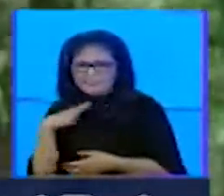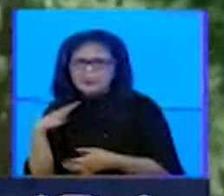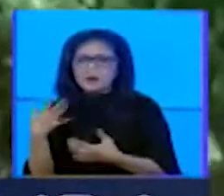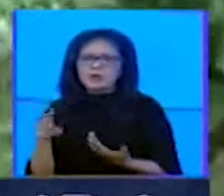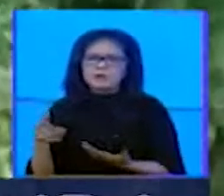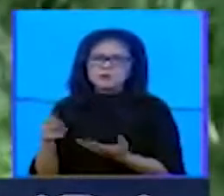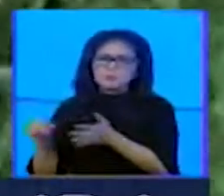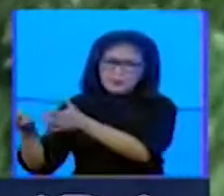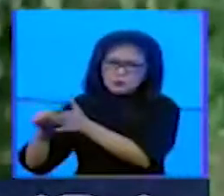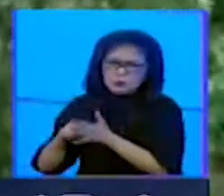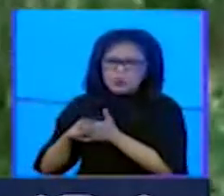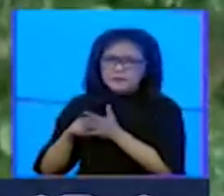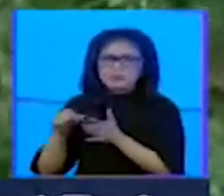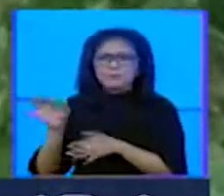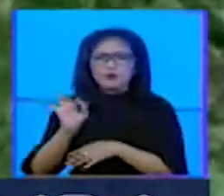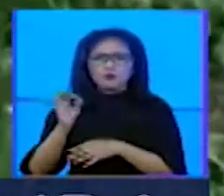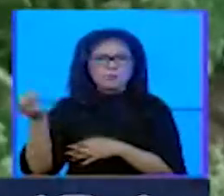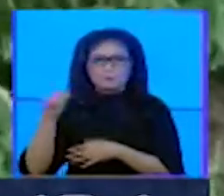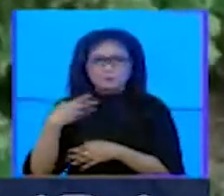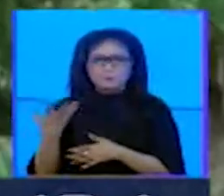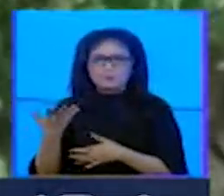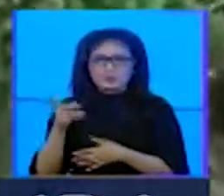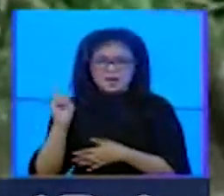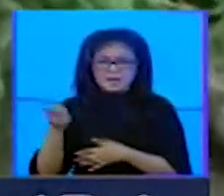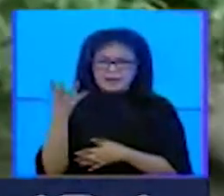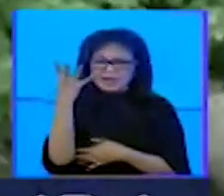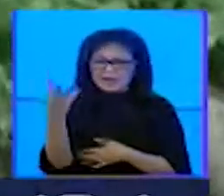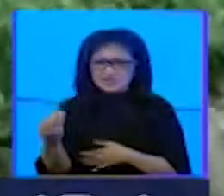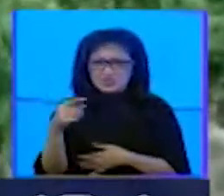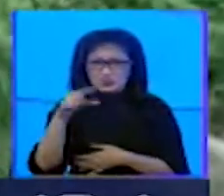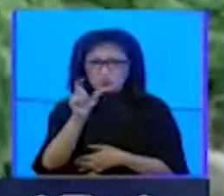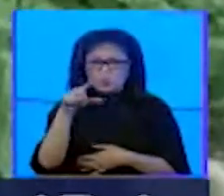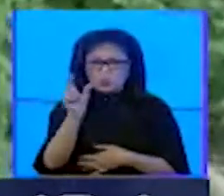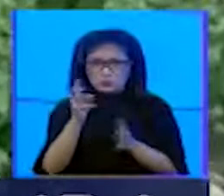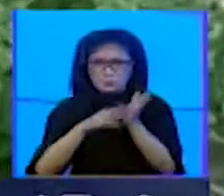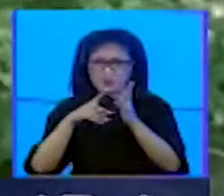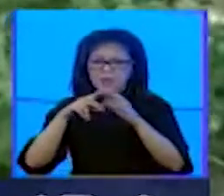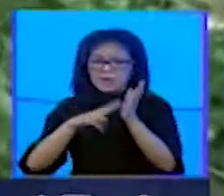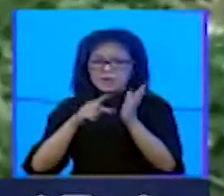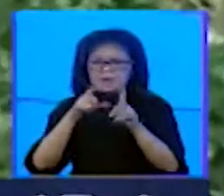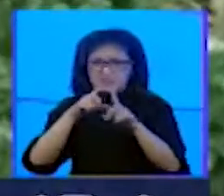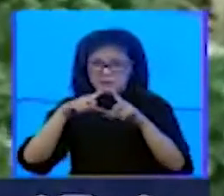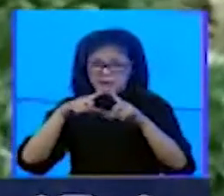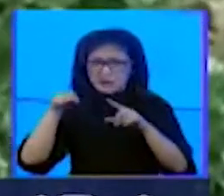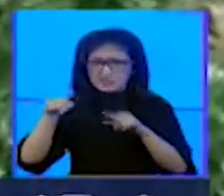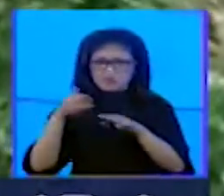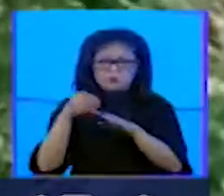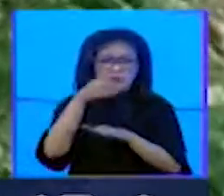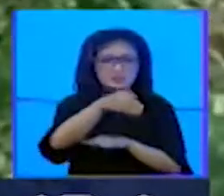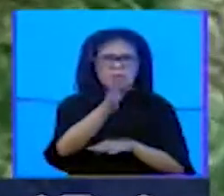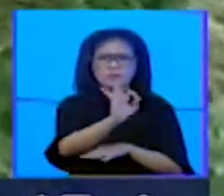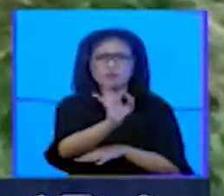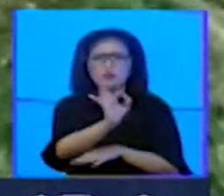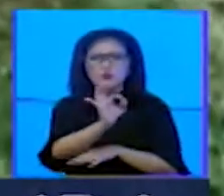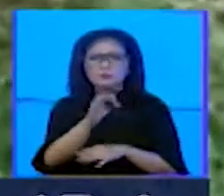belum tersentuh bantuan bahkan ada desa ulumanda dan panggalo itu belum kita tahu kondisinya sampai hari ini masyarakat pun